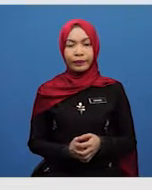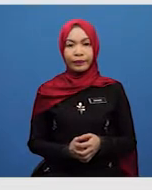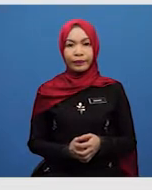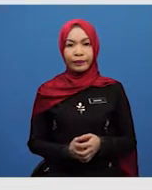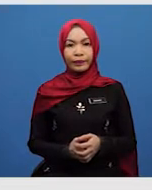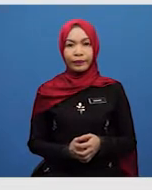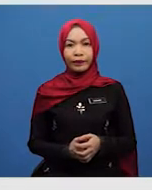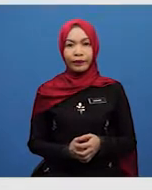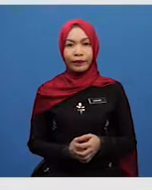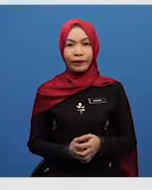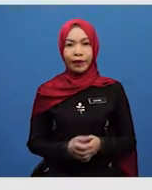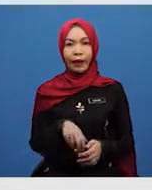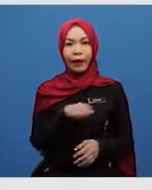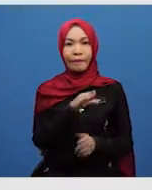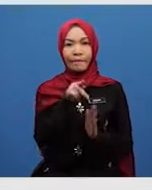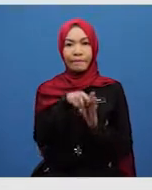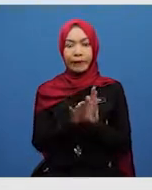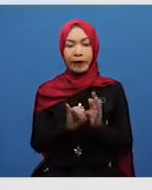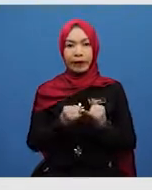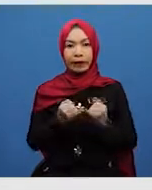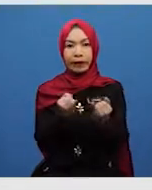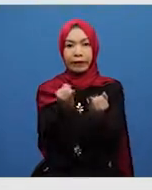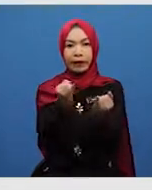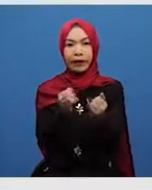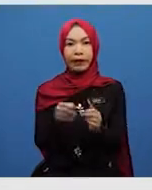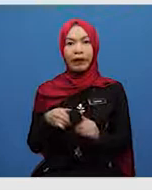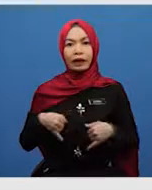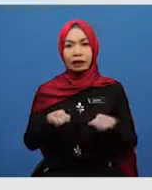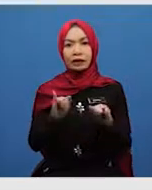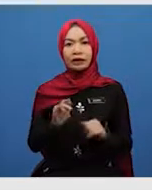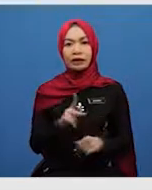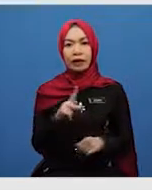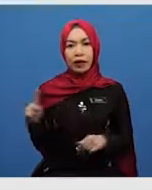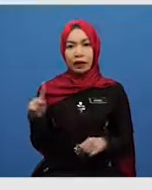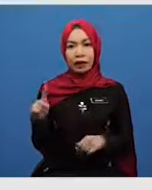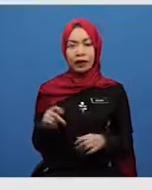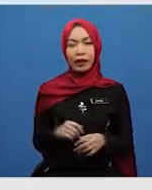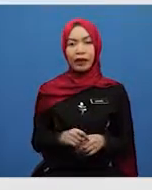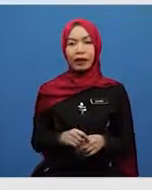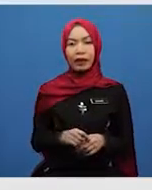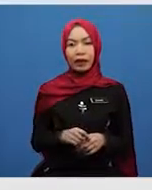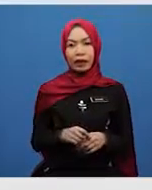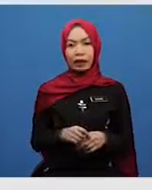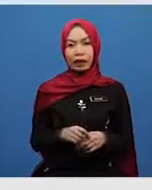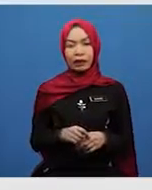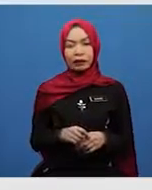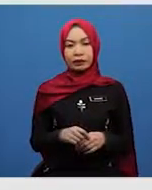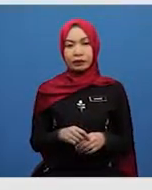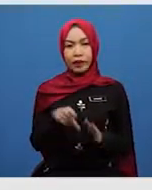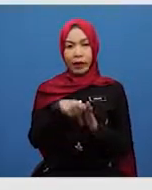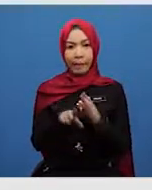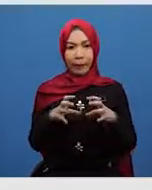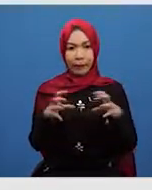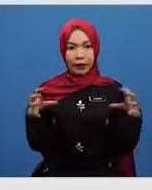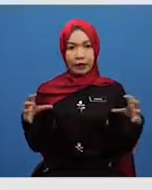bentak berani jalankan oleh pembesar tempatan yang menjadi wakil Sultan atau